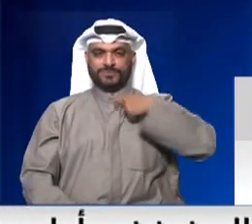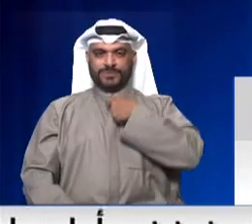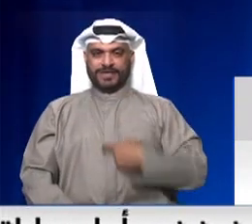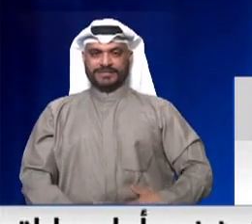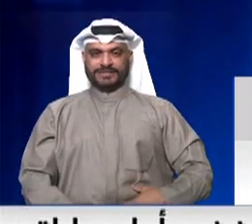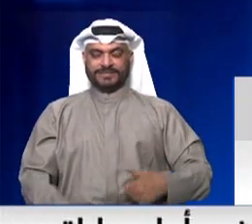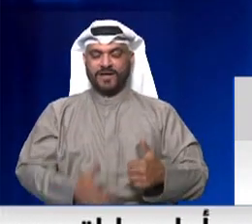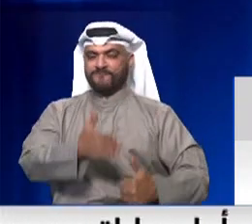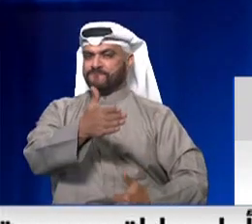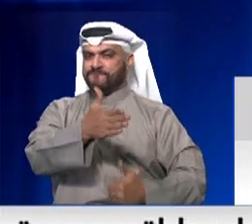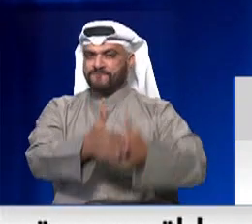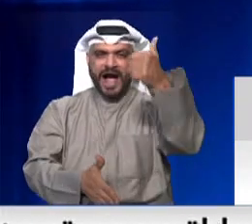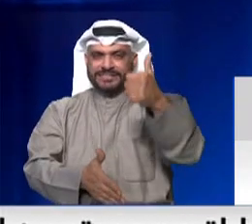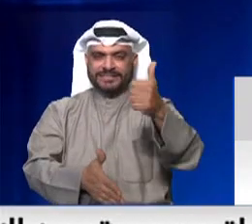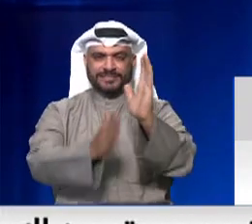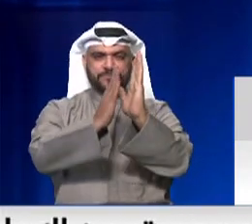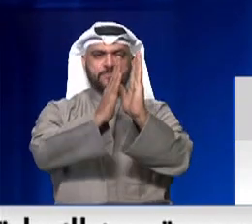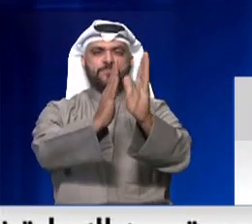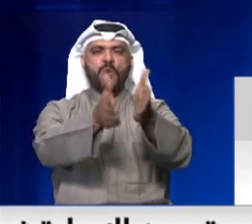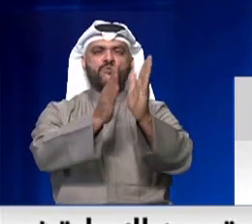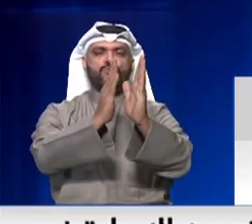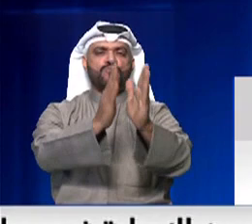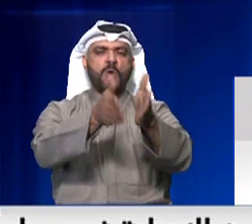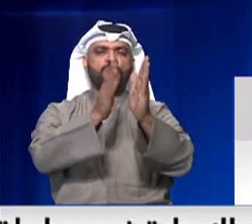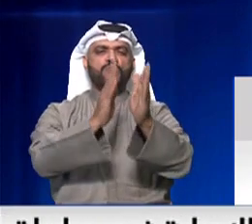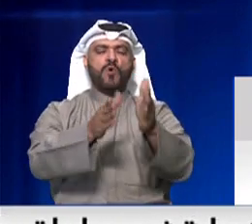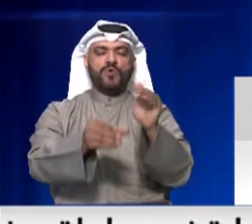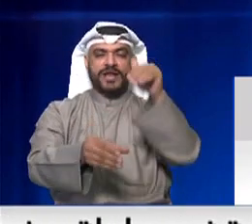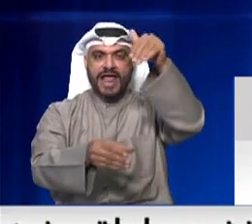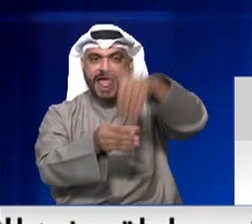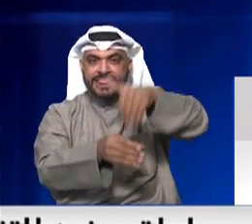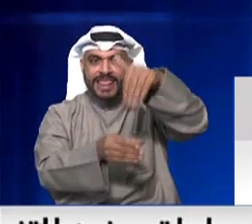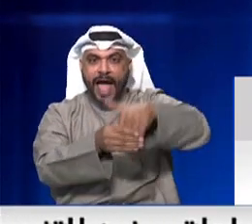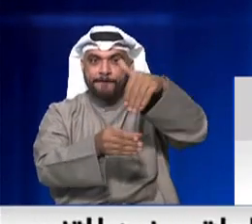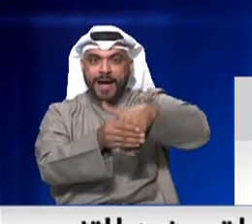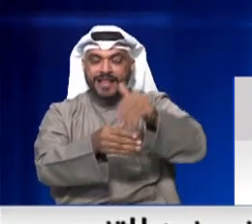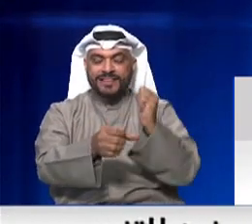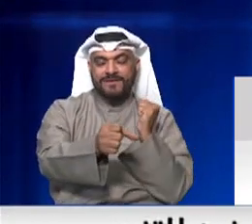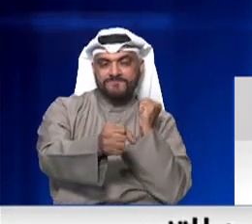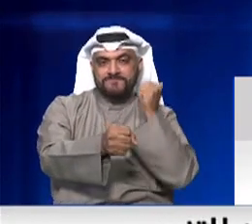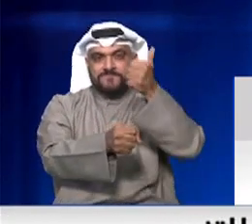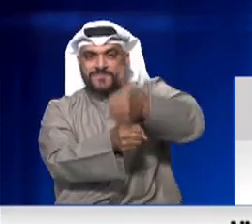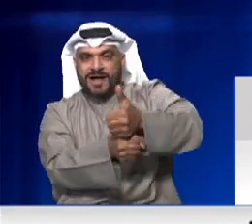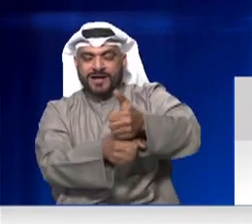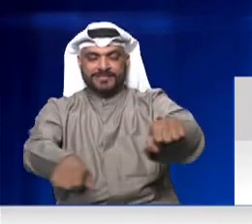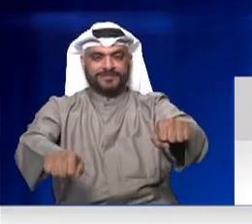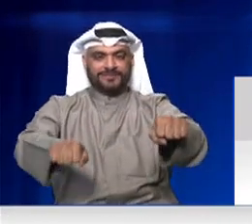فيولا أمهيرد رئيسة الاتحاد السويسري الصديق، ضمنها سموه